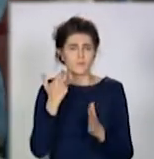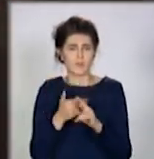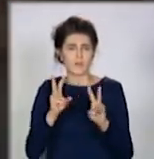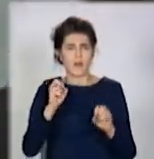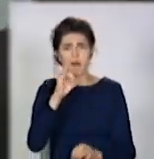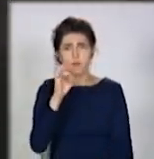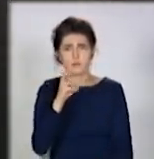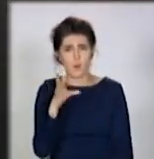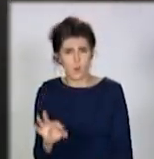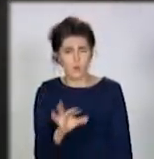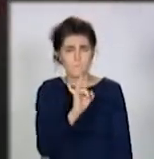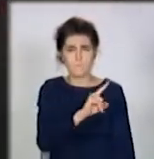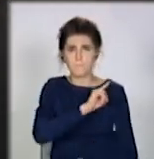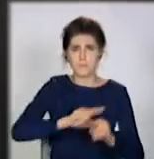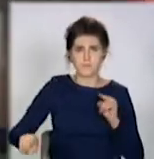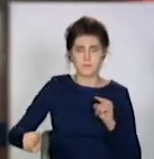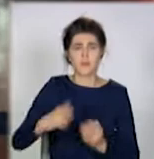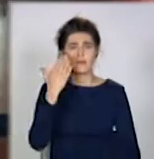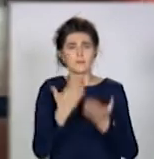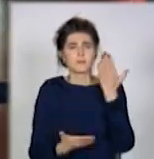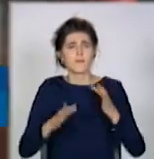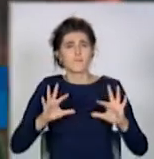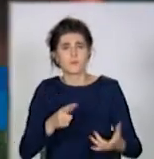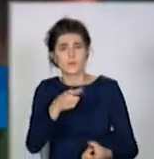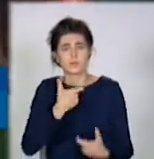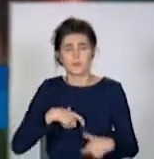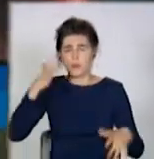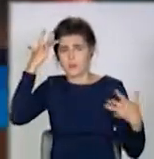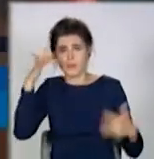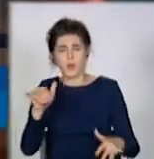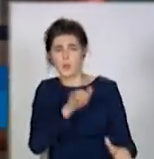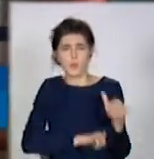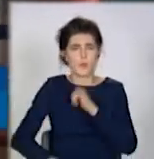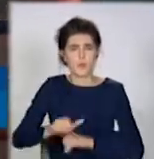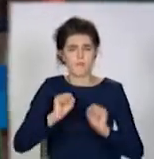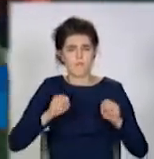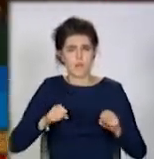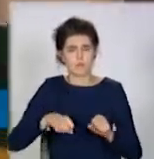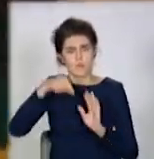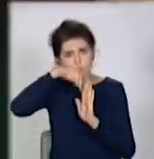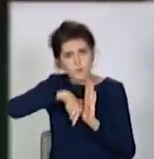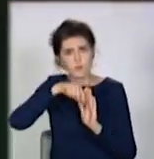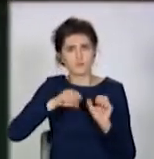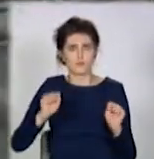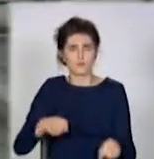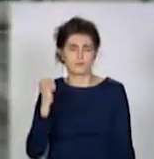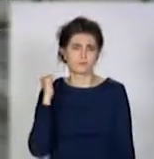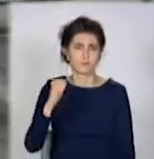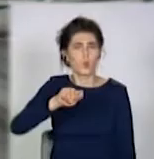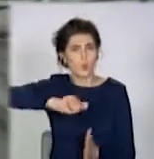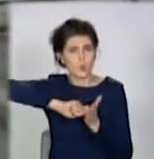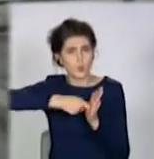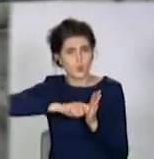Резко, быстро. Якщо ви розгубилися, то може допомогти те, що знайдеться в сумці. Наприклад, ключі. А для